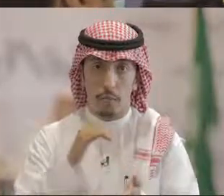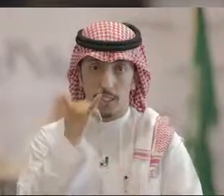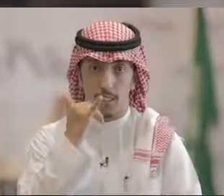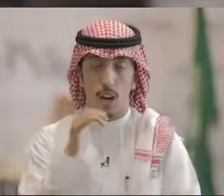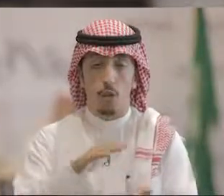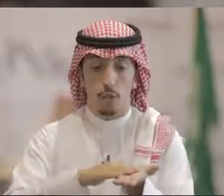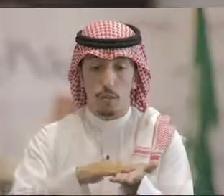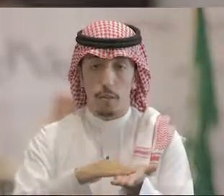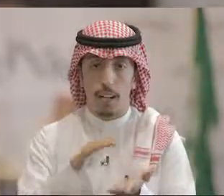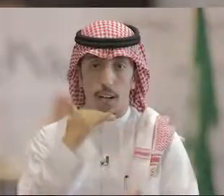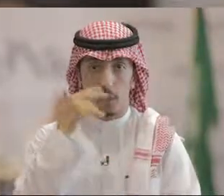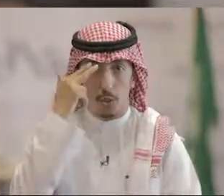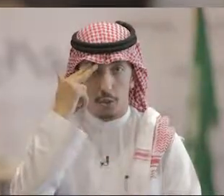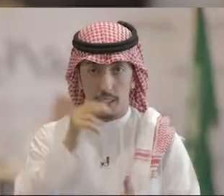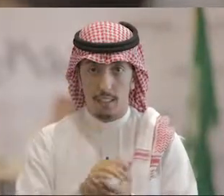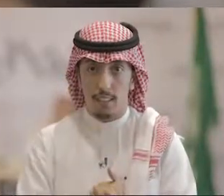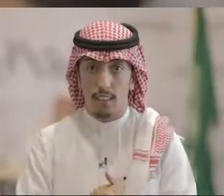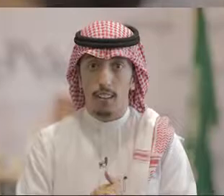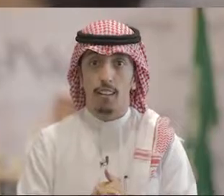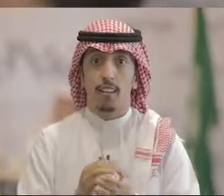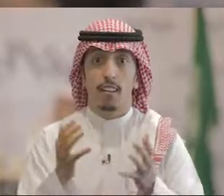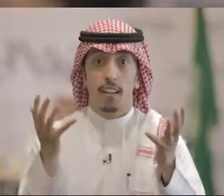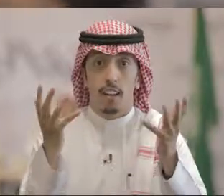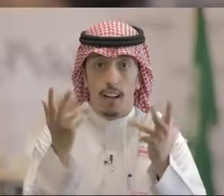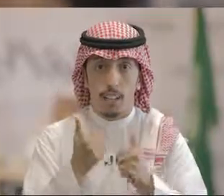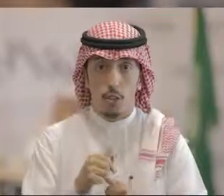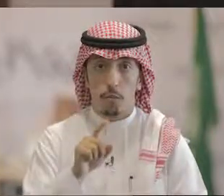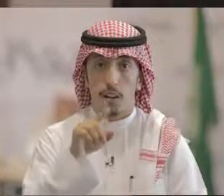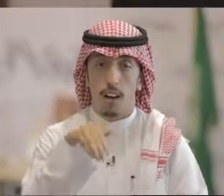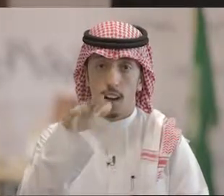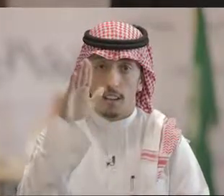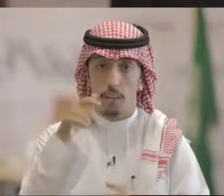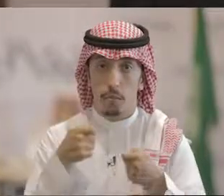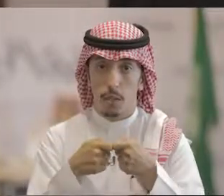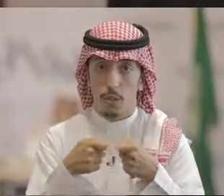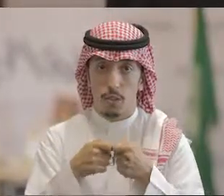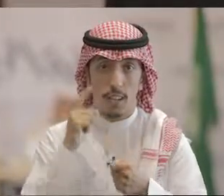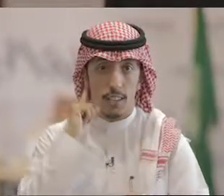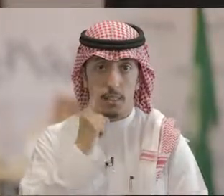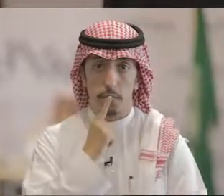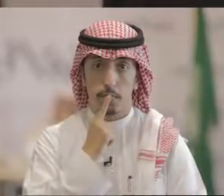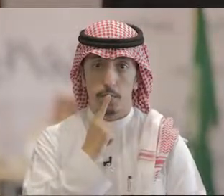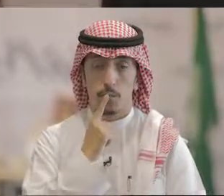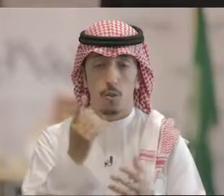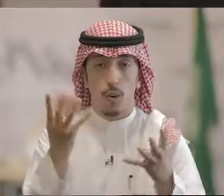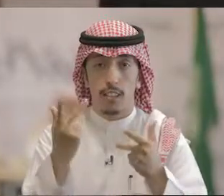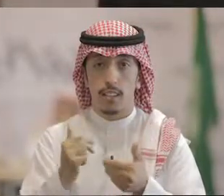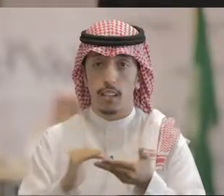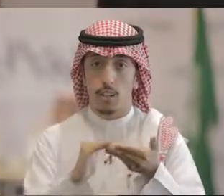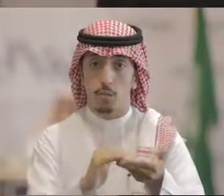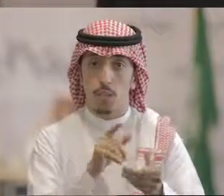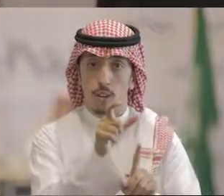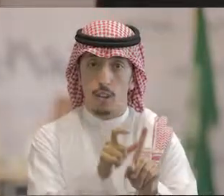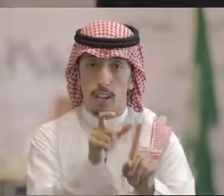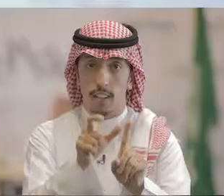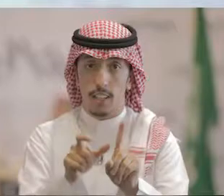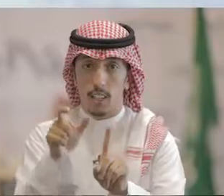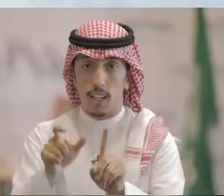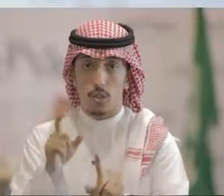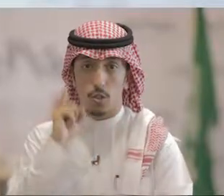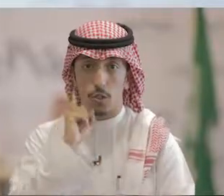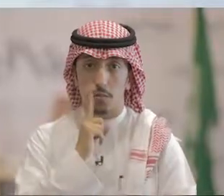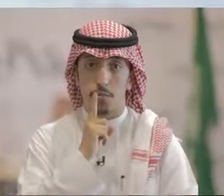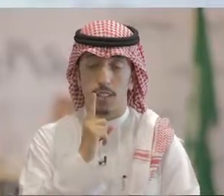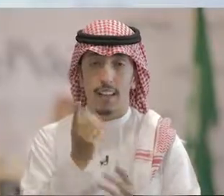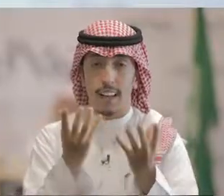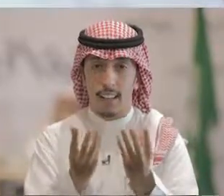الوطن العربي أو في المملكة العربية السعودية، عددهم أكثر من 1,000,000 أصم، وعدد اللي يخدمون هذول